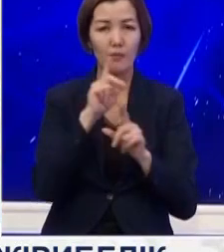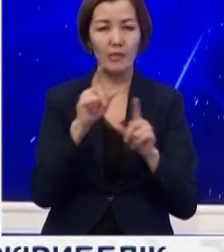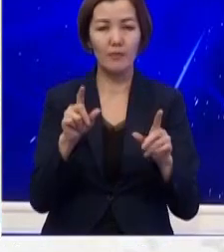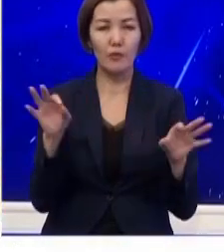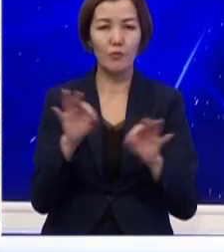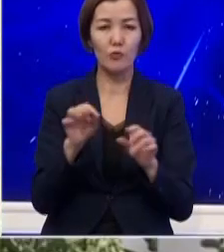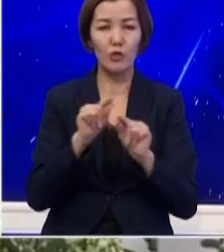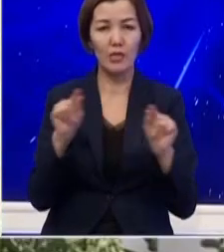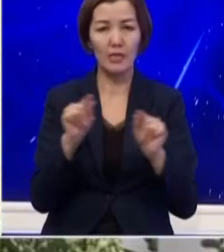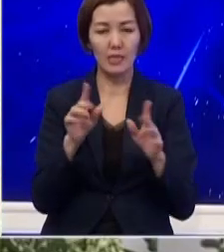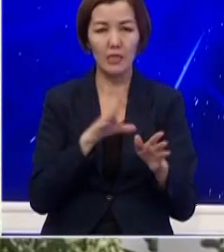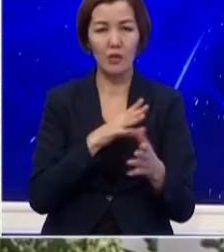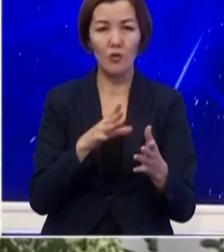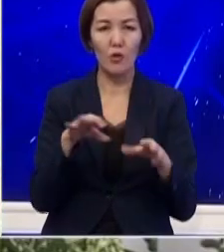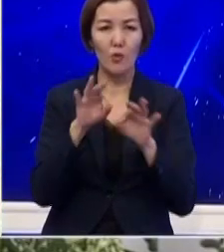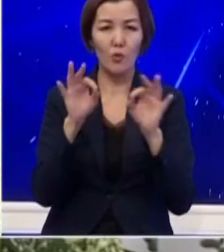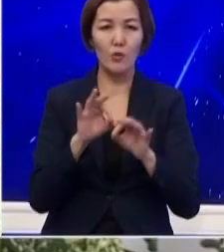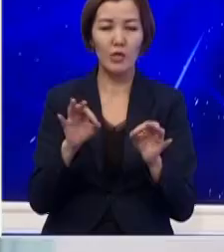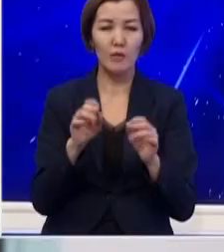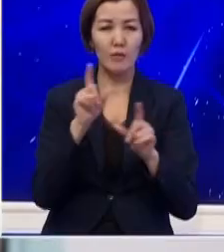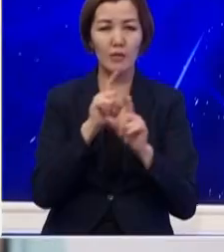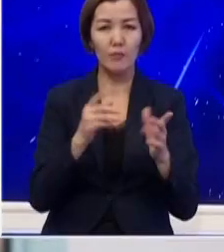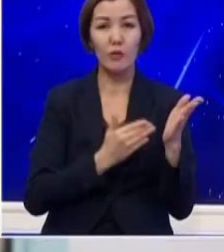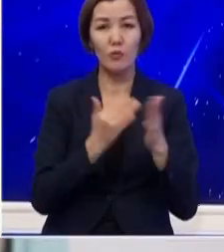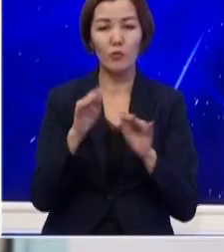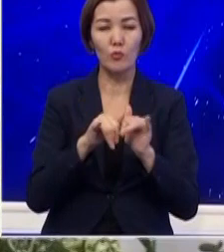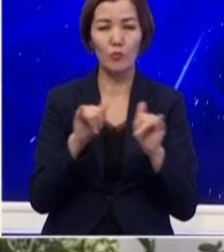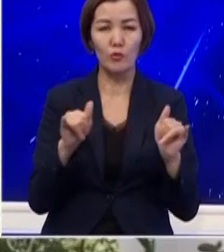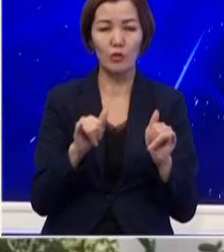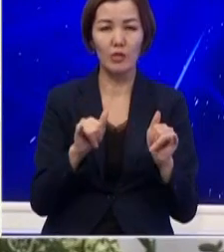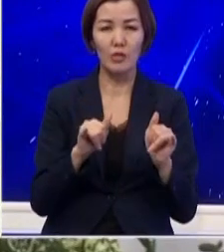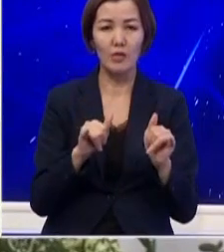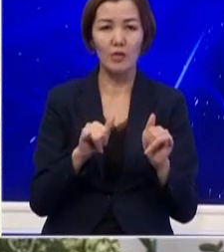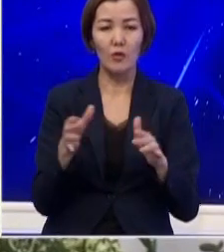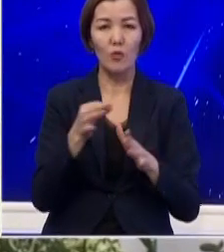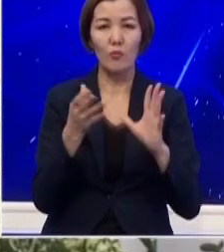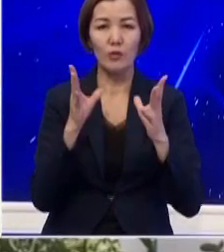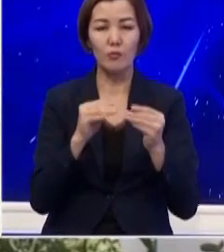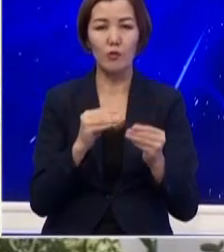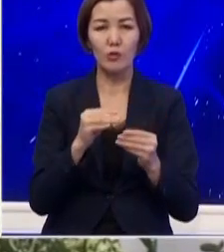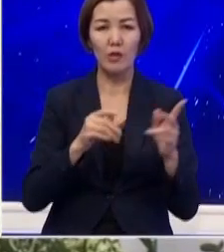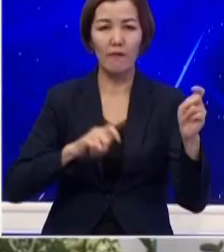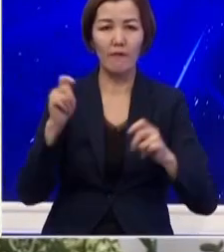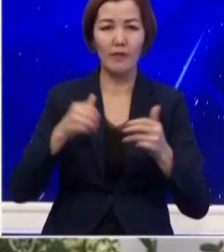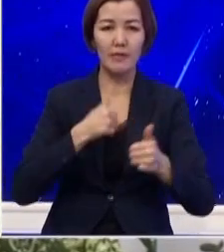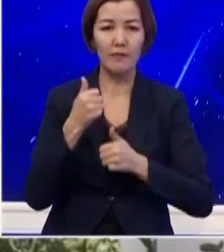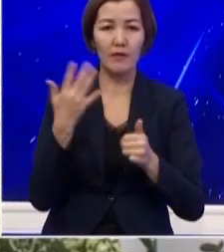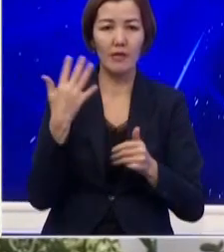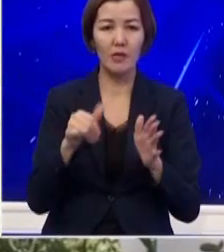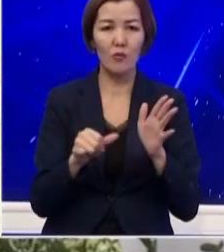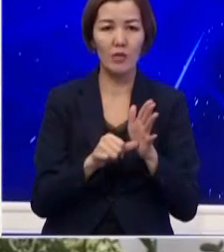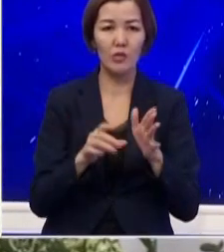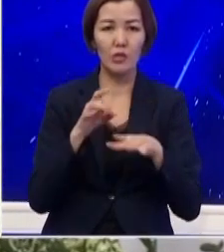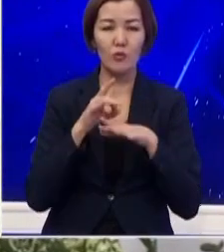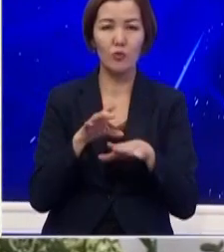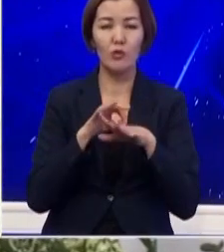өнерін насихаттау, өнер мектептерінің мәртебесін жоғарылату. Облыс бойынша бұл байқау фестиваліміз 56-шы рет бүгін